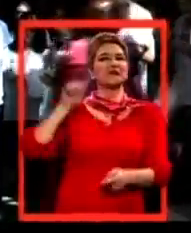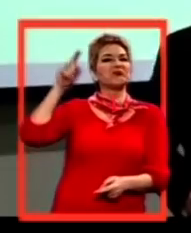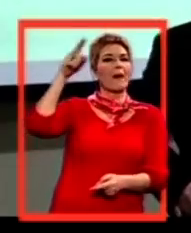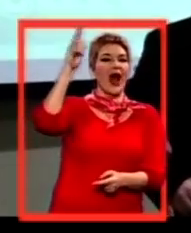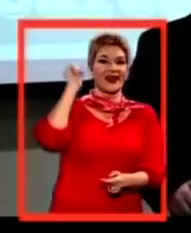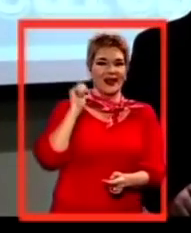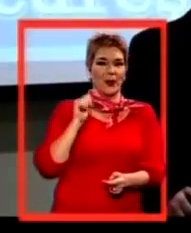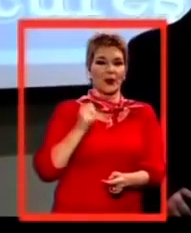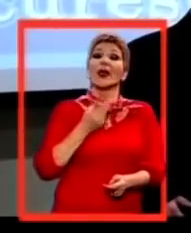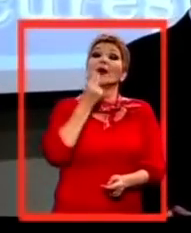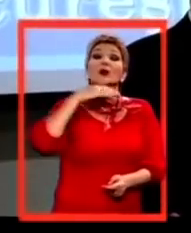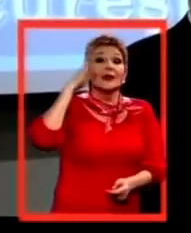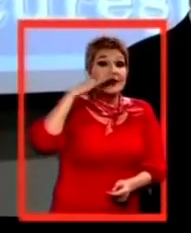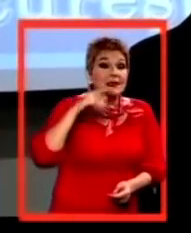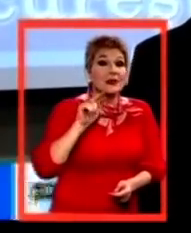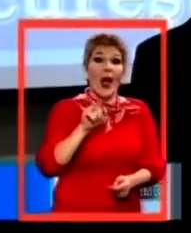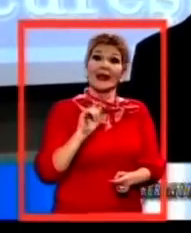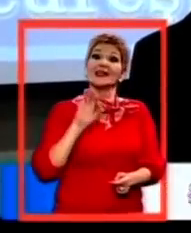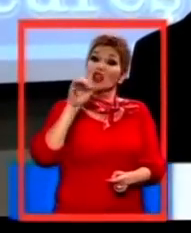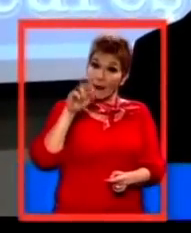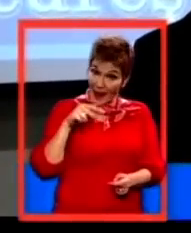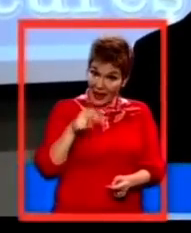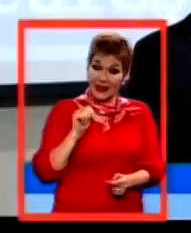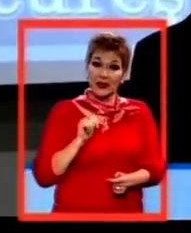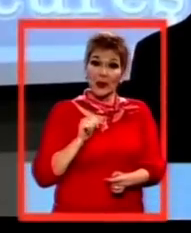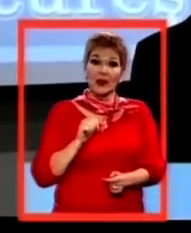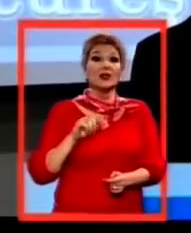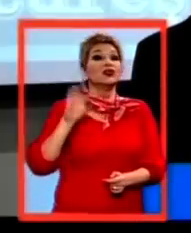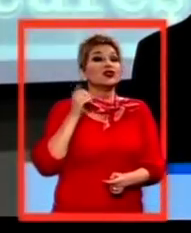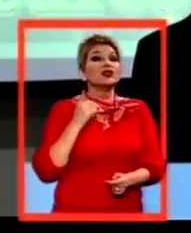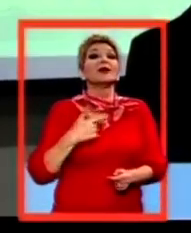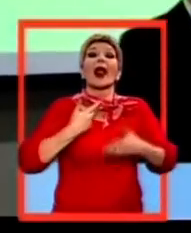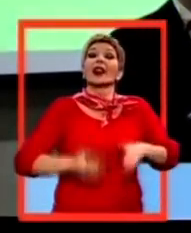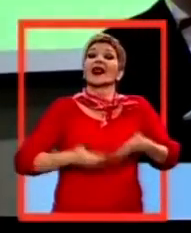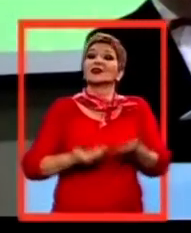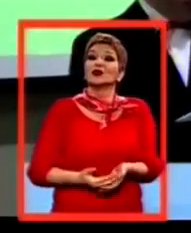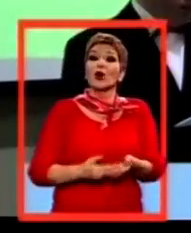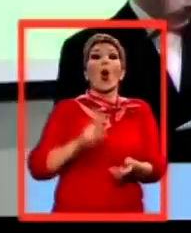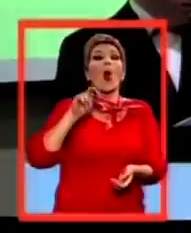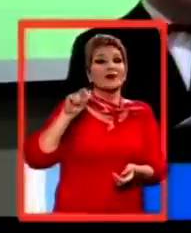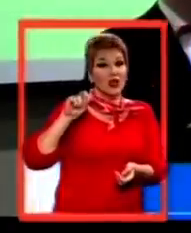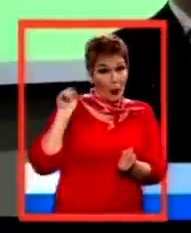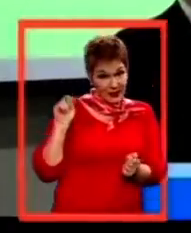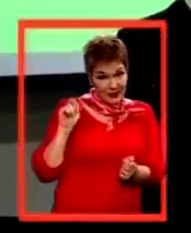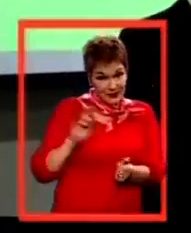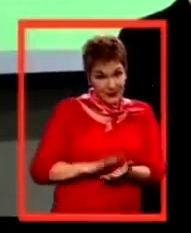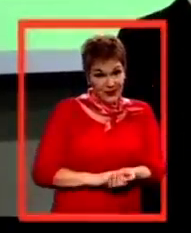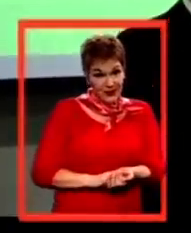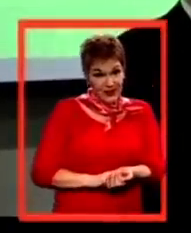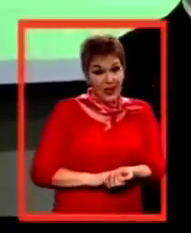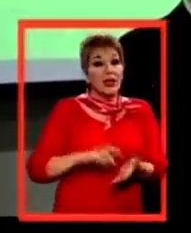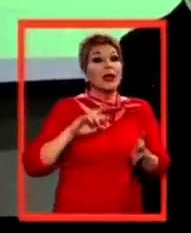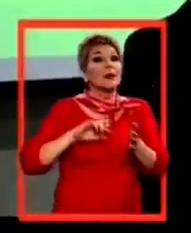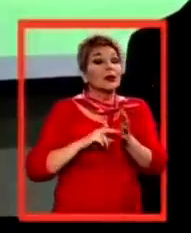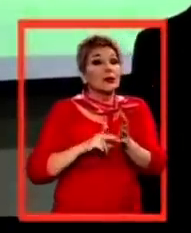tuturor! Sunt Nicolescu Șerban Ovidiu, născut în anul 1981. Ca